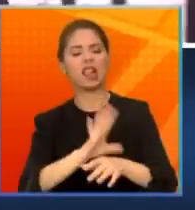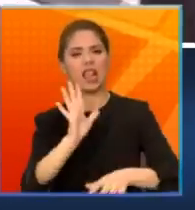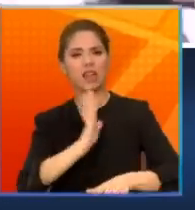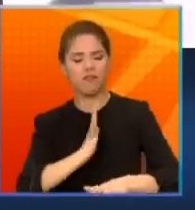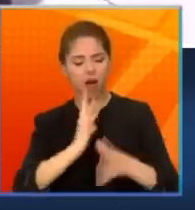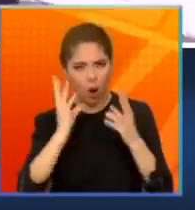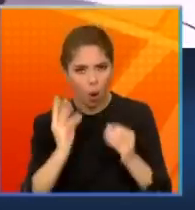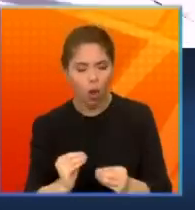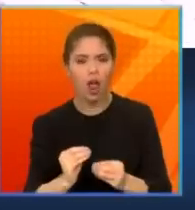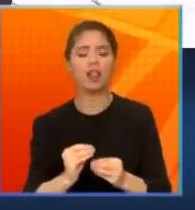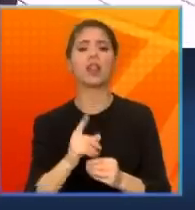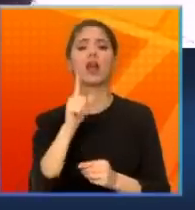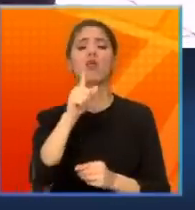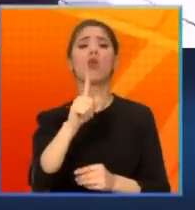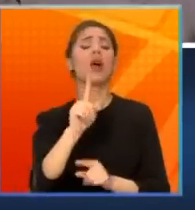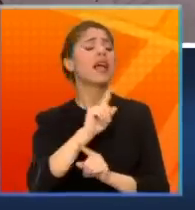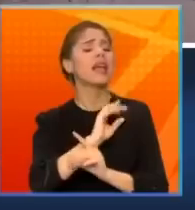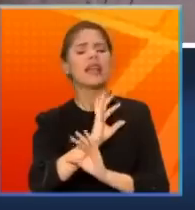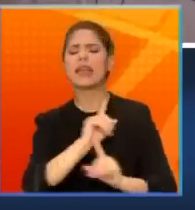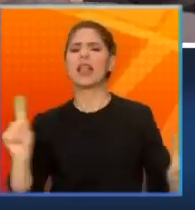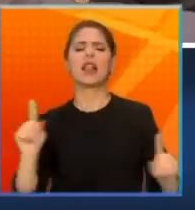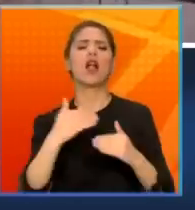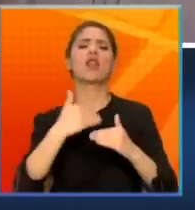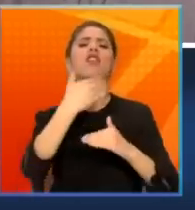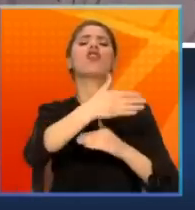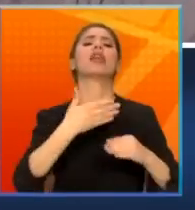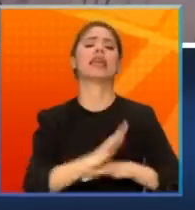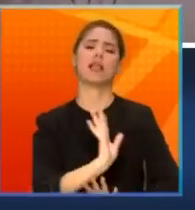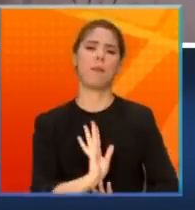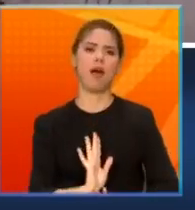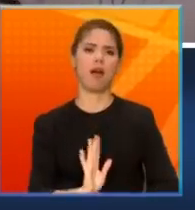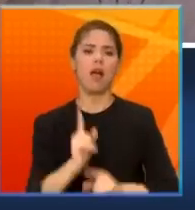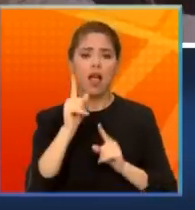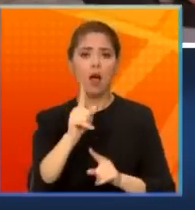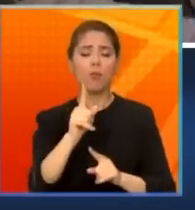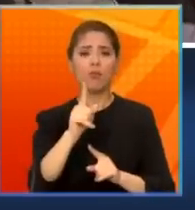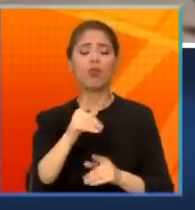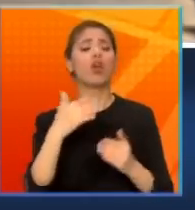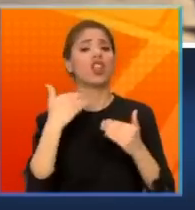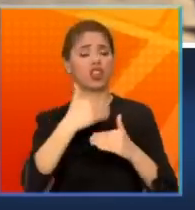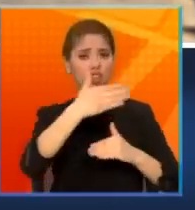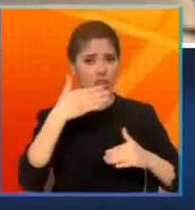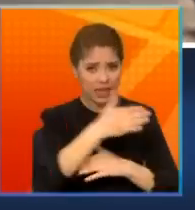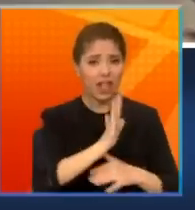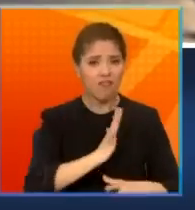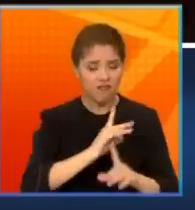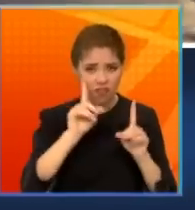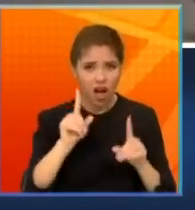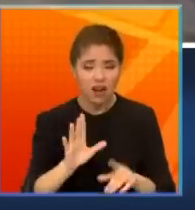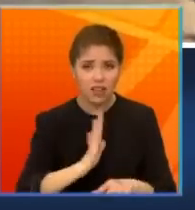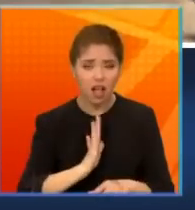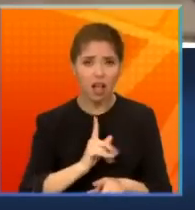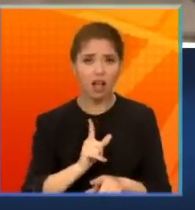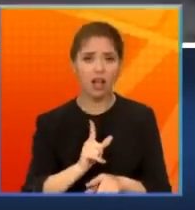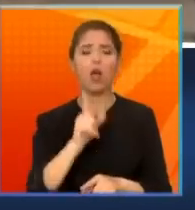sahip olanların kesinlikle sokağa çıkmamalarıdır. Eğer bu tür sokağa çıkanlar varsa, tekrar